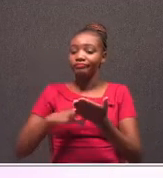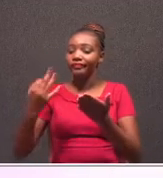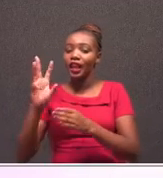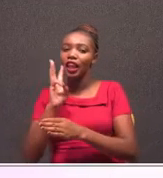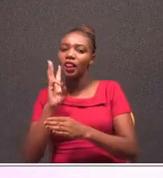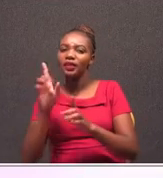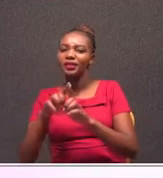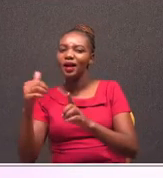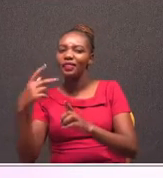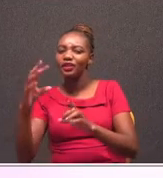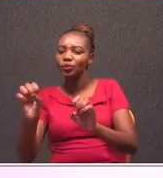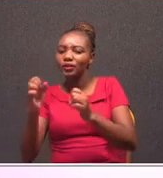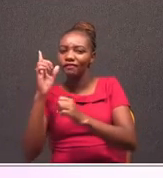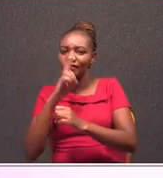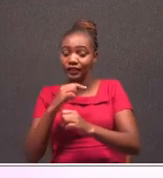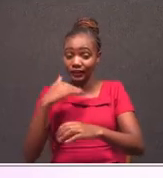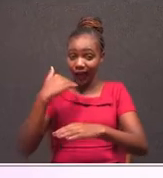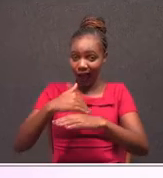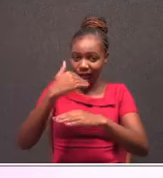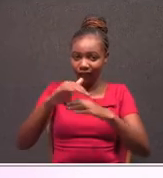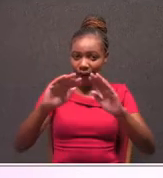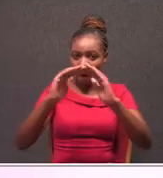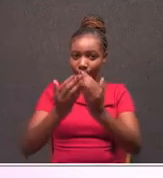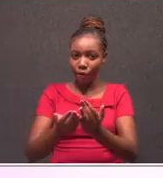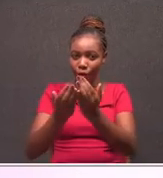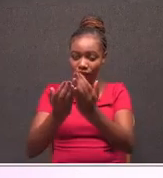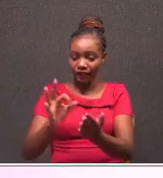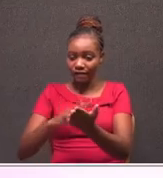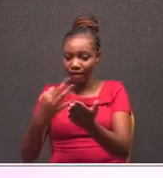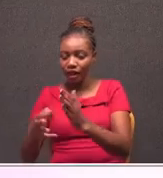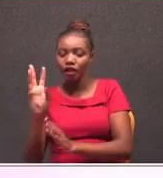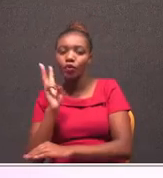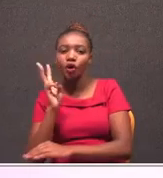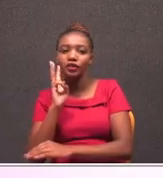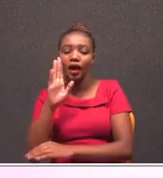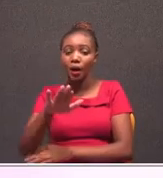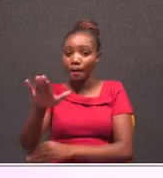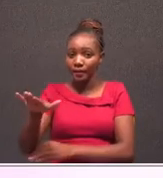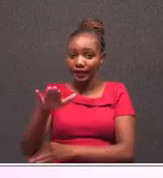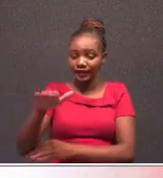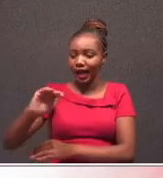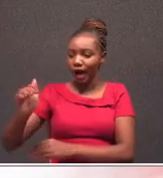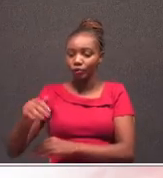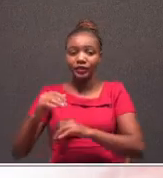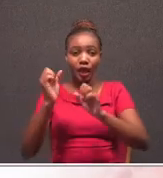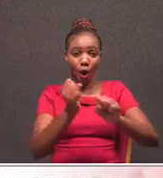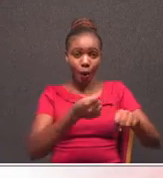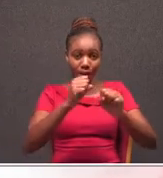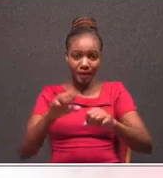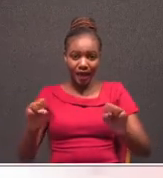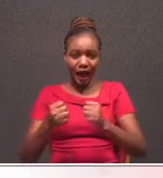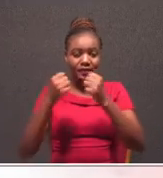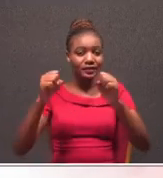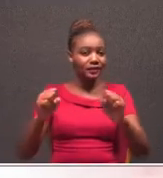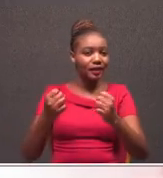Wakiokolewa baada ya mashua yao kuzama eneo la Nyangina karibu na barabara kuu ya Mbita, Suba Kaskazini katika kaunti ya Homa Bay. Ajali hiyo ilitokea